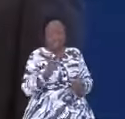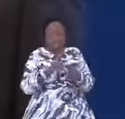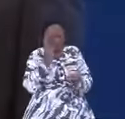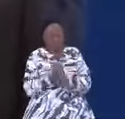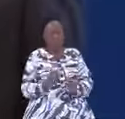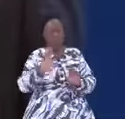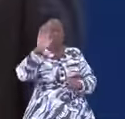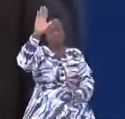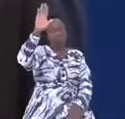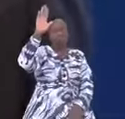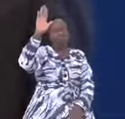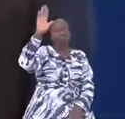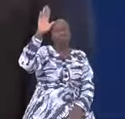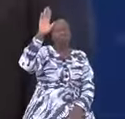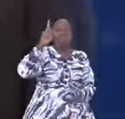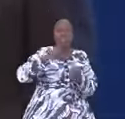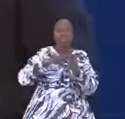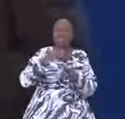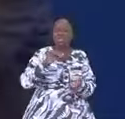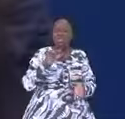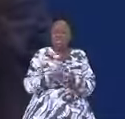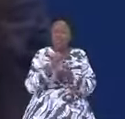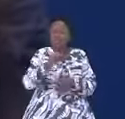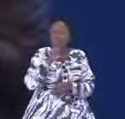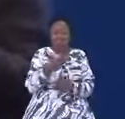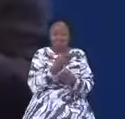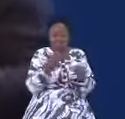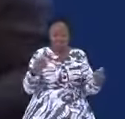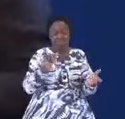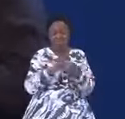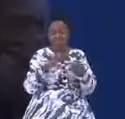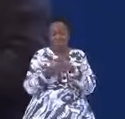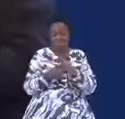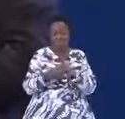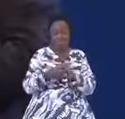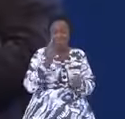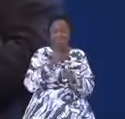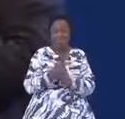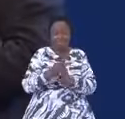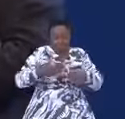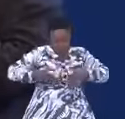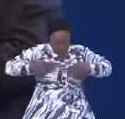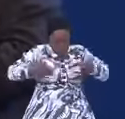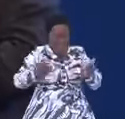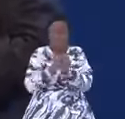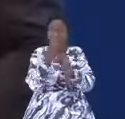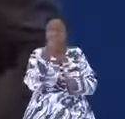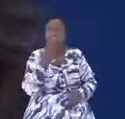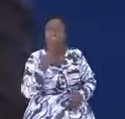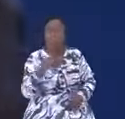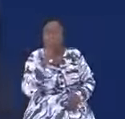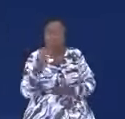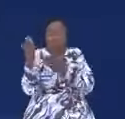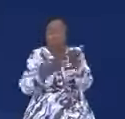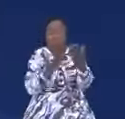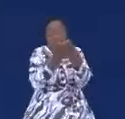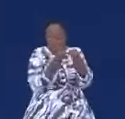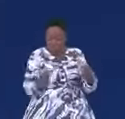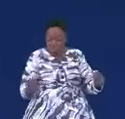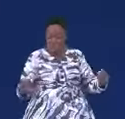problème qu'on fait c'est de tabous seulement ne va pas te pas la solution il faut donc la conviction